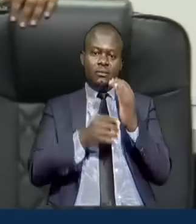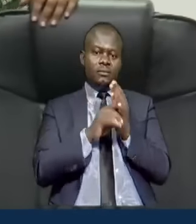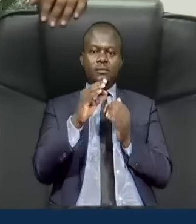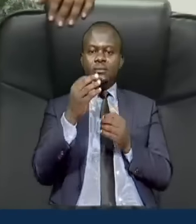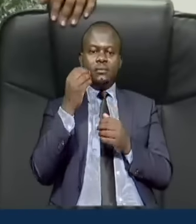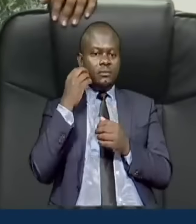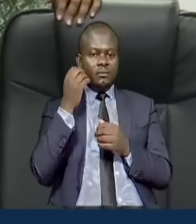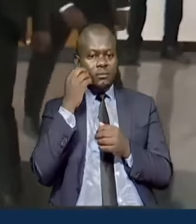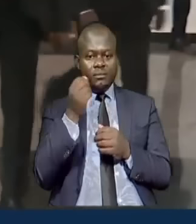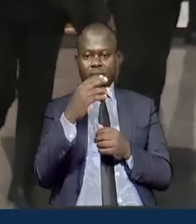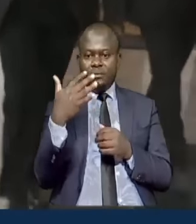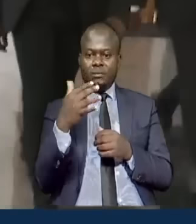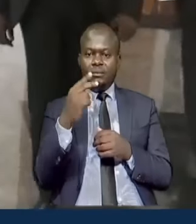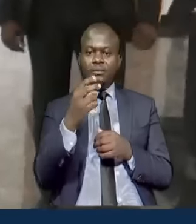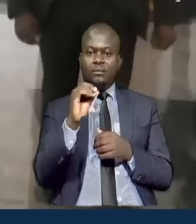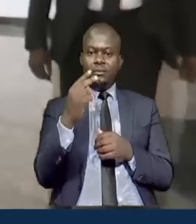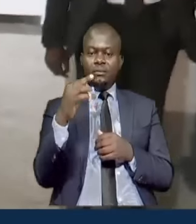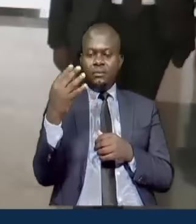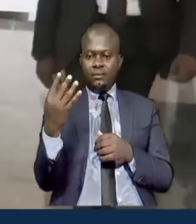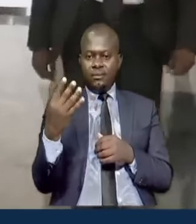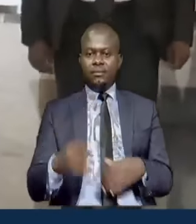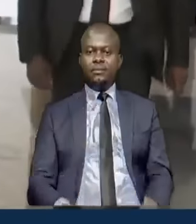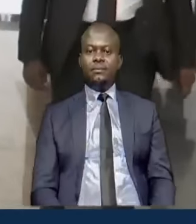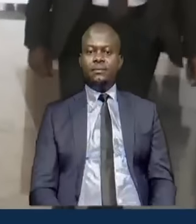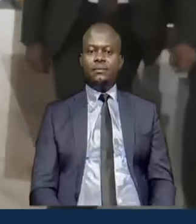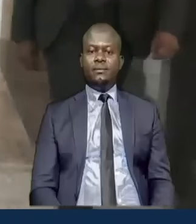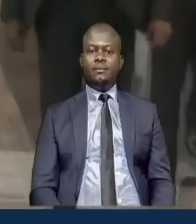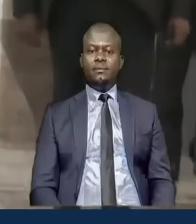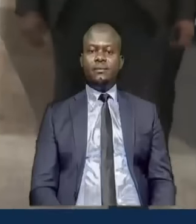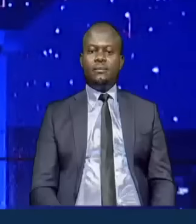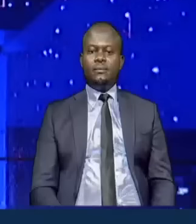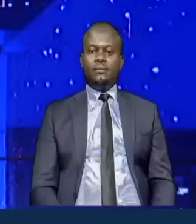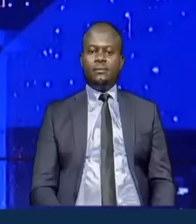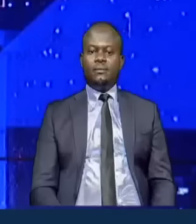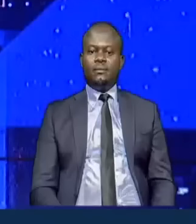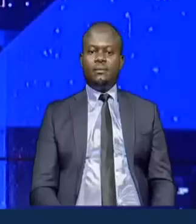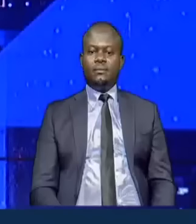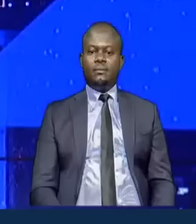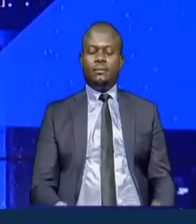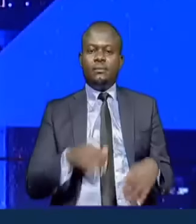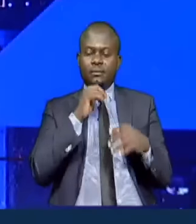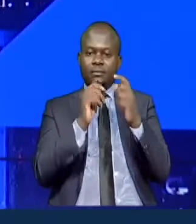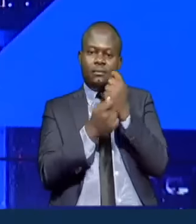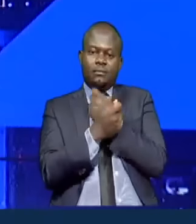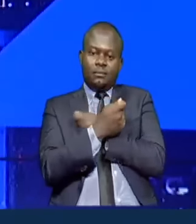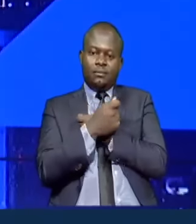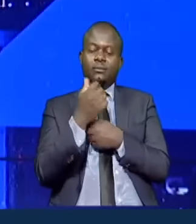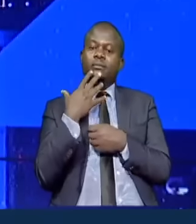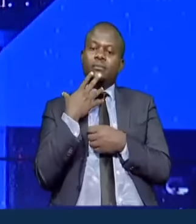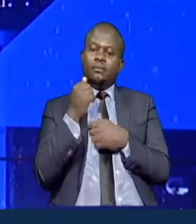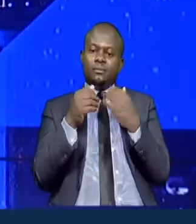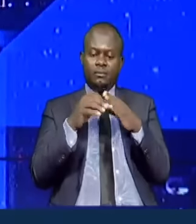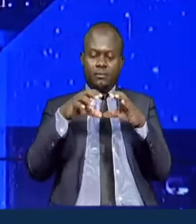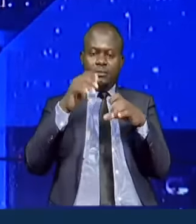30 Gicurasi 2024. Kwizera John Patrick, i Kigali. tutarahindura ingingo kandi kuri wa gatanu imitwe